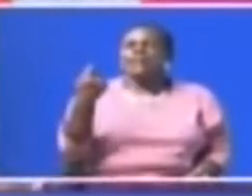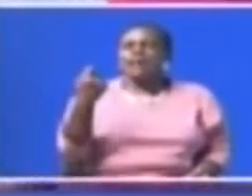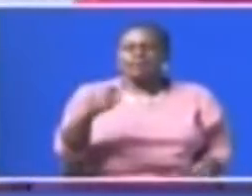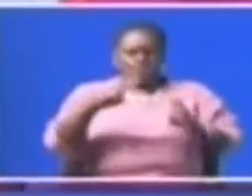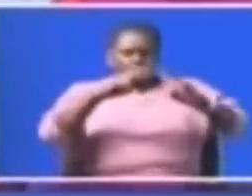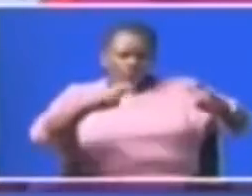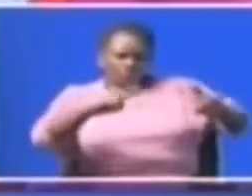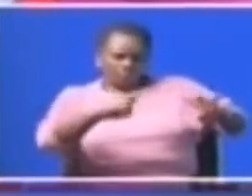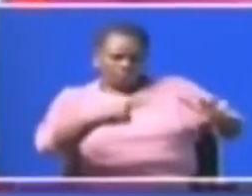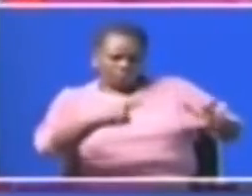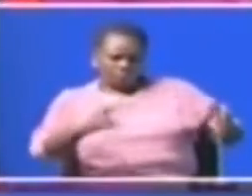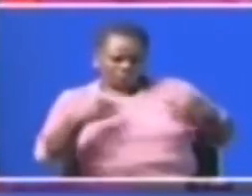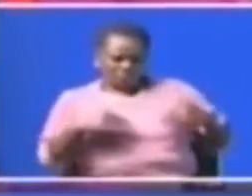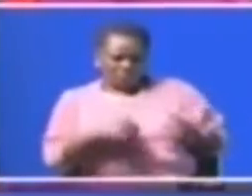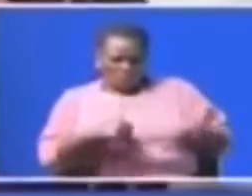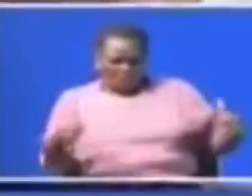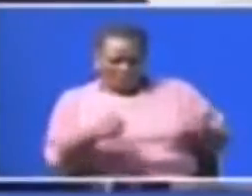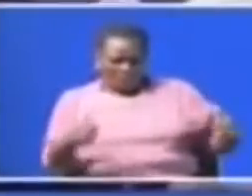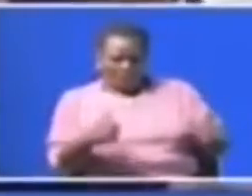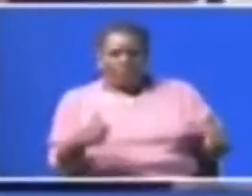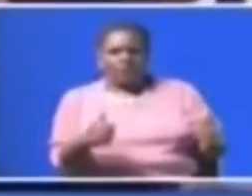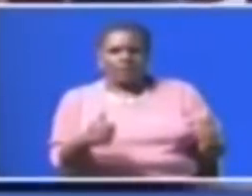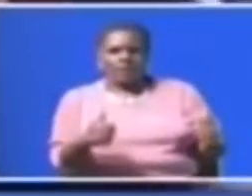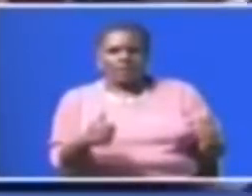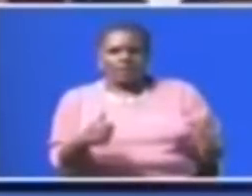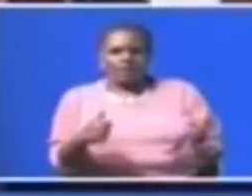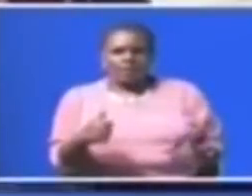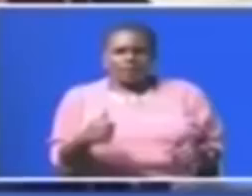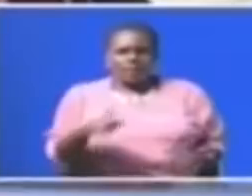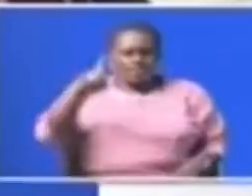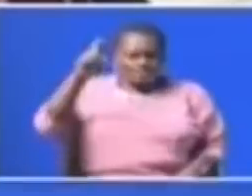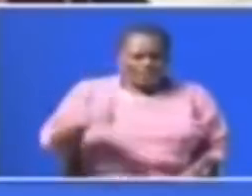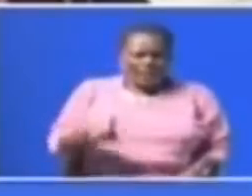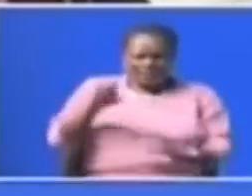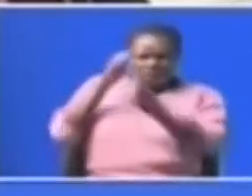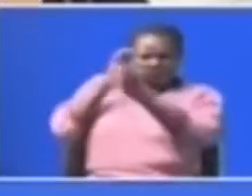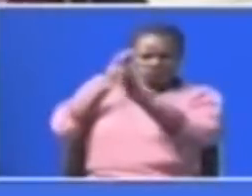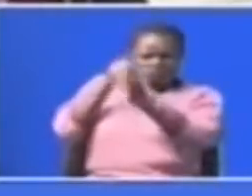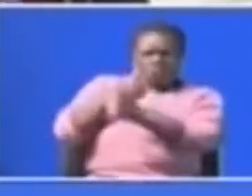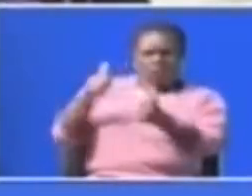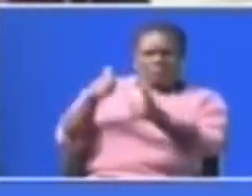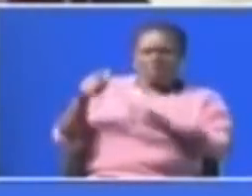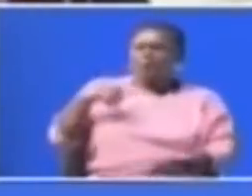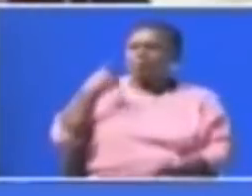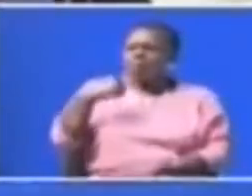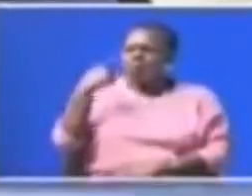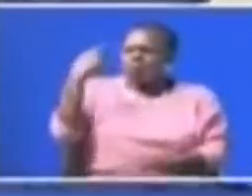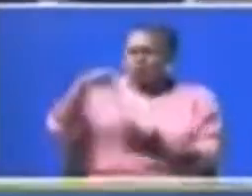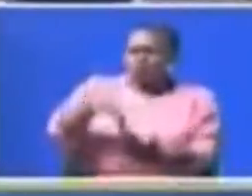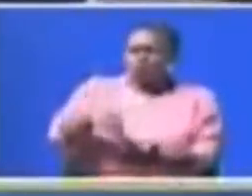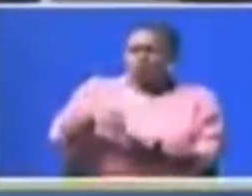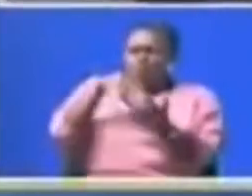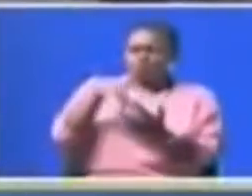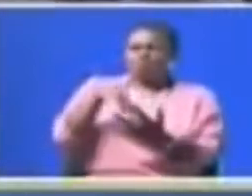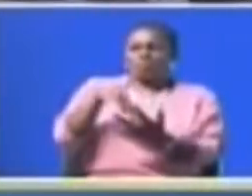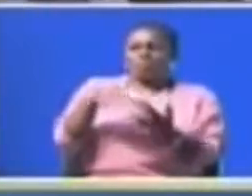msasa wanasiasa ipasavyo. Na lazima tupime on who are we going to entrust.